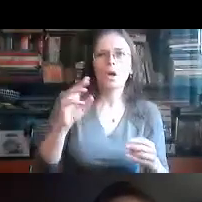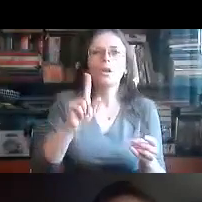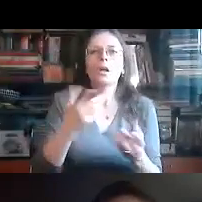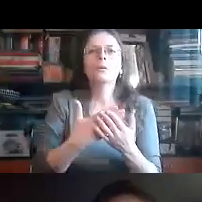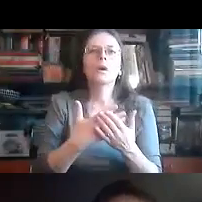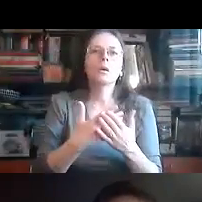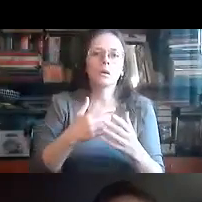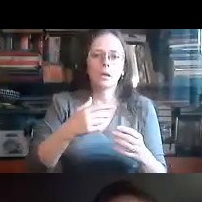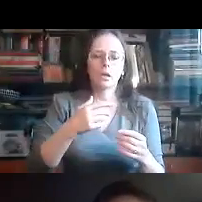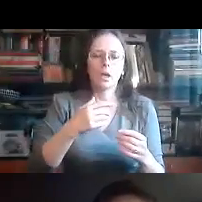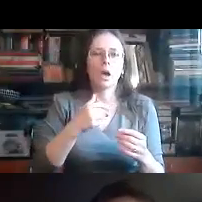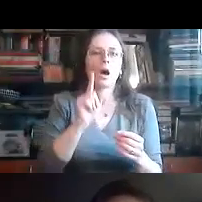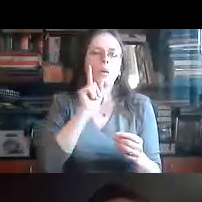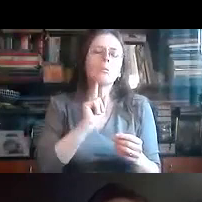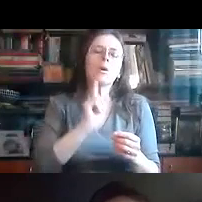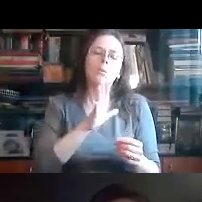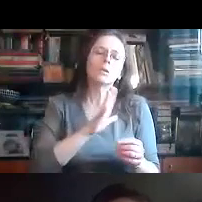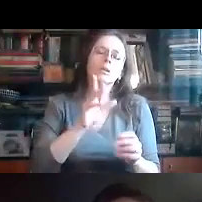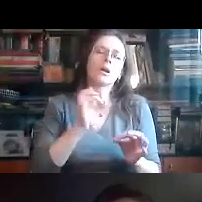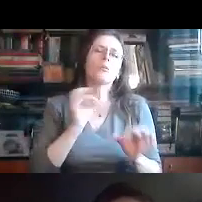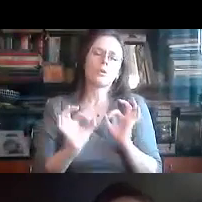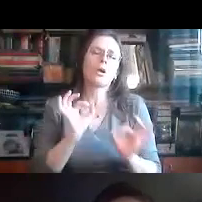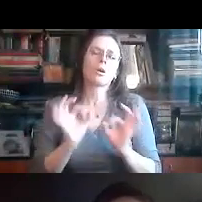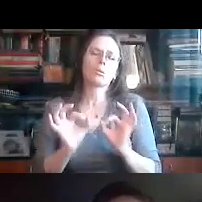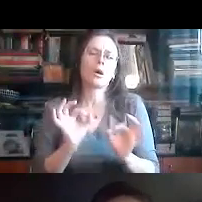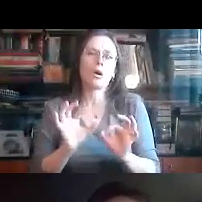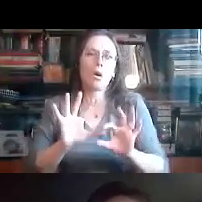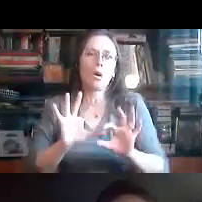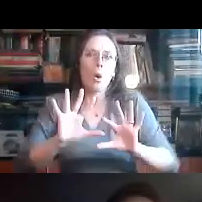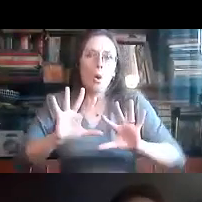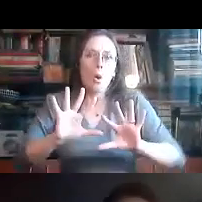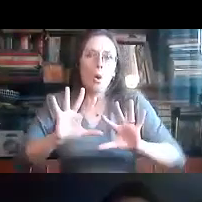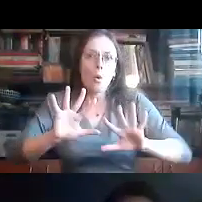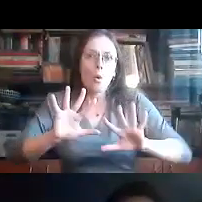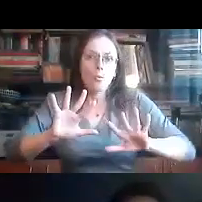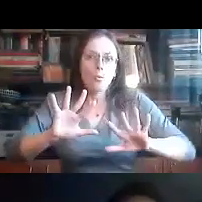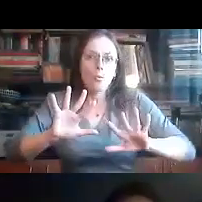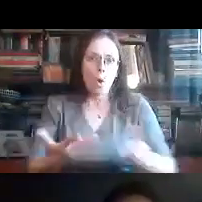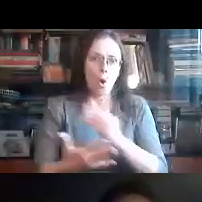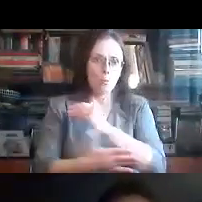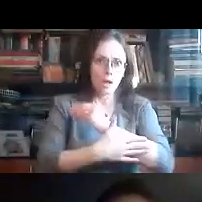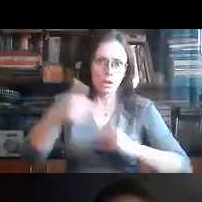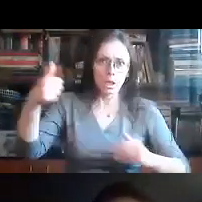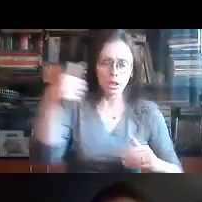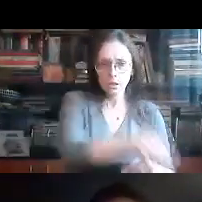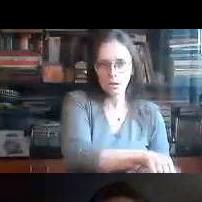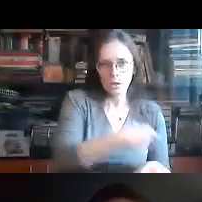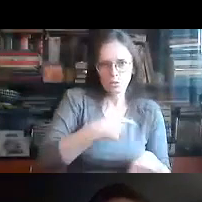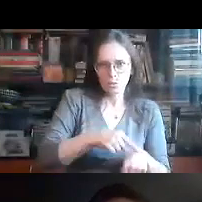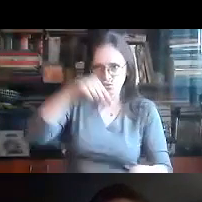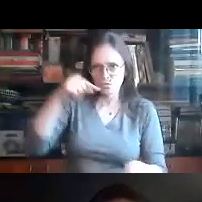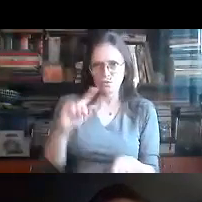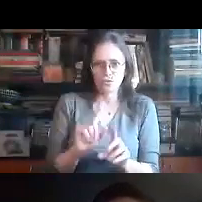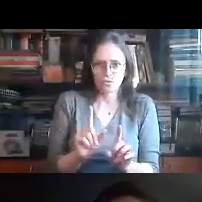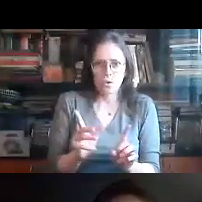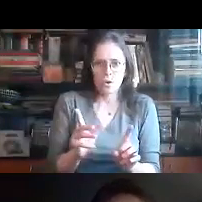вот последнюю неделю вдруг мне захотелось ну вот театральных, не знаю, вот таких перформативных высказываний, но хочется,